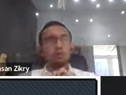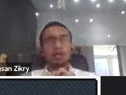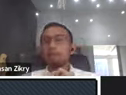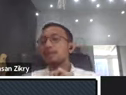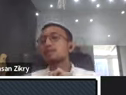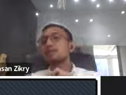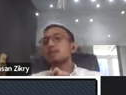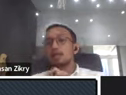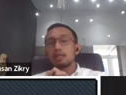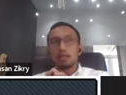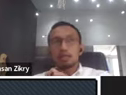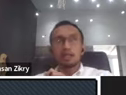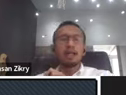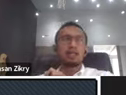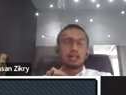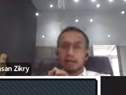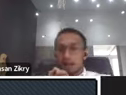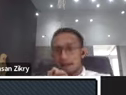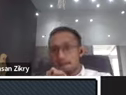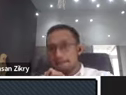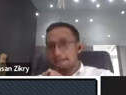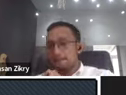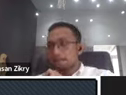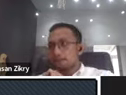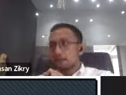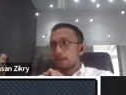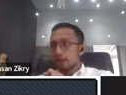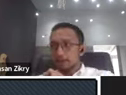penuntut umum ujungnya pasti tidak diselesaikan.